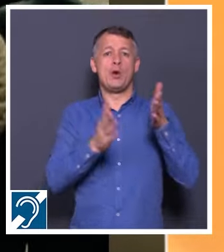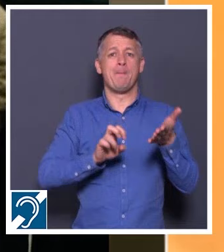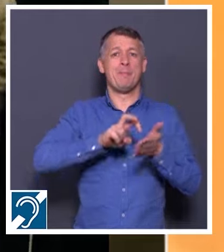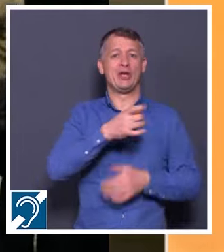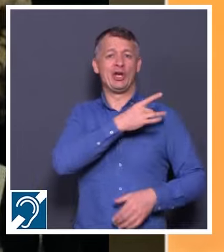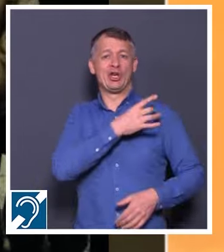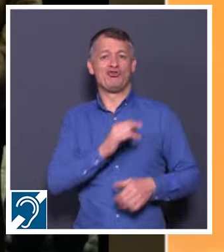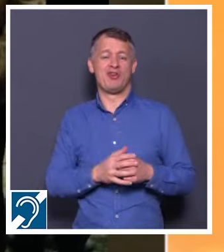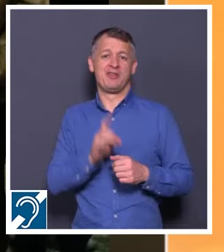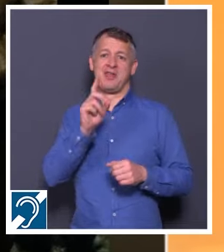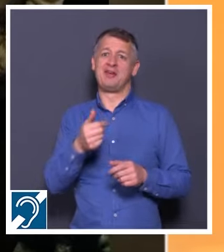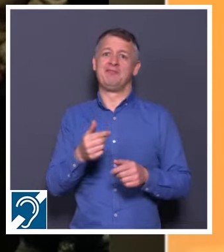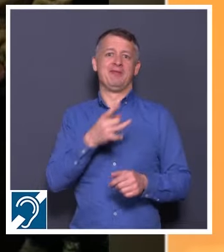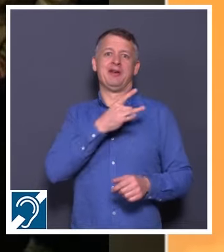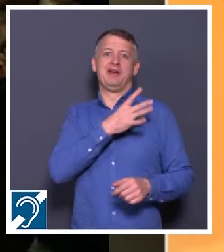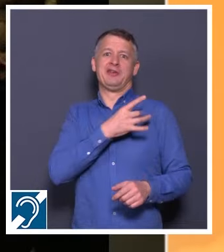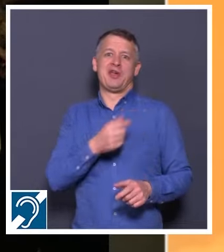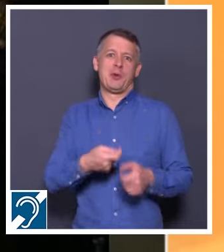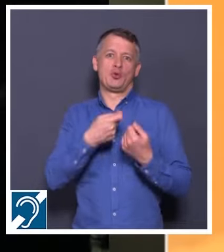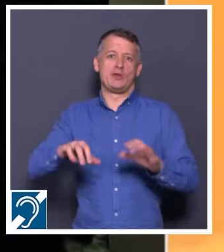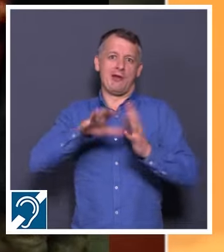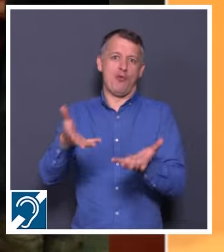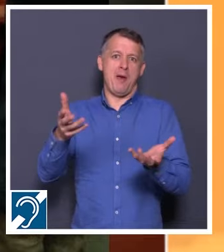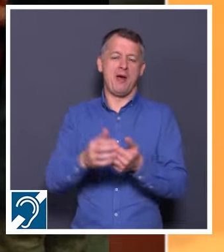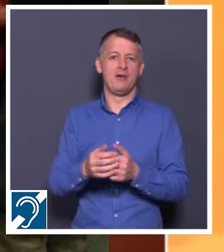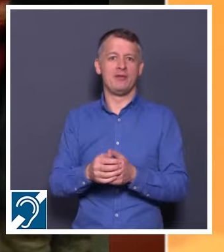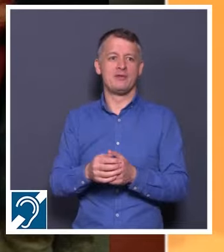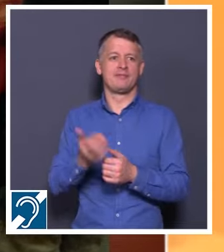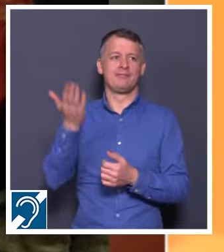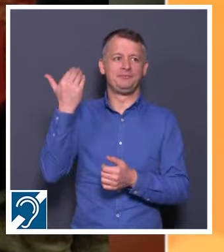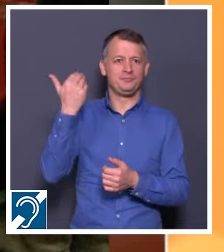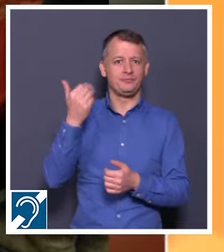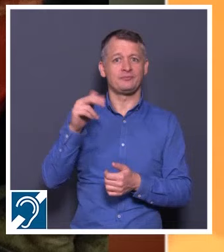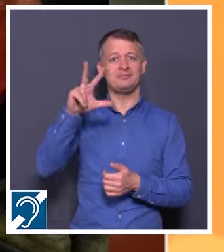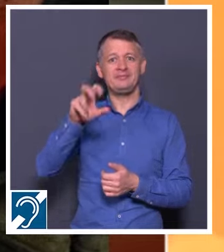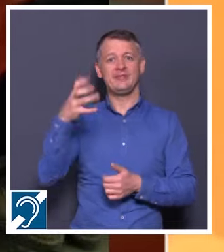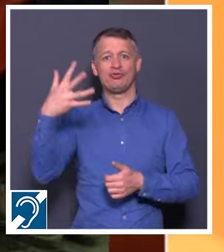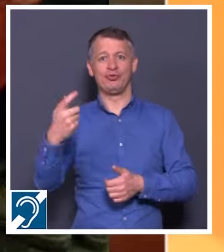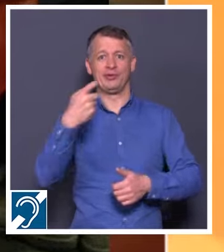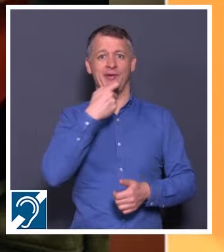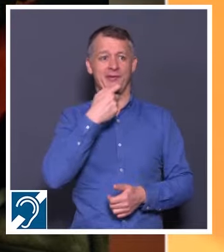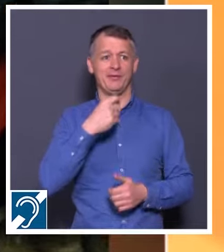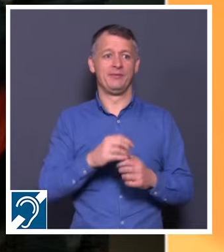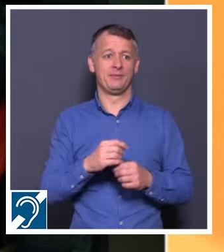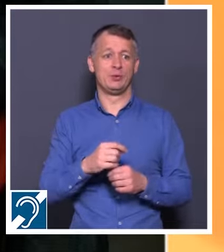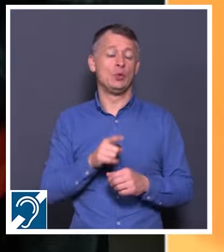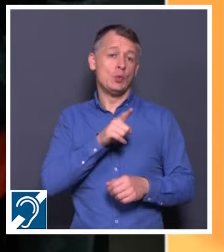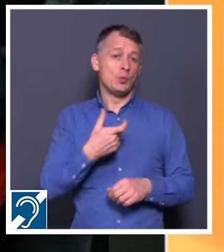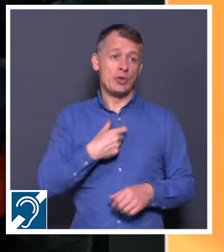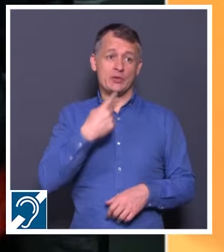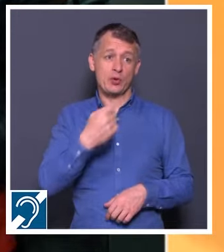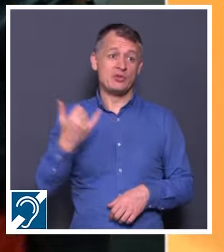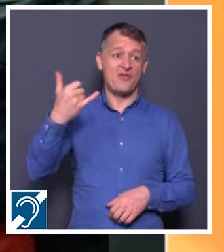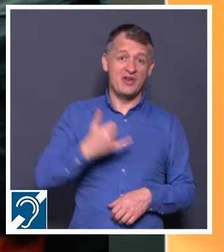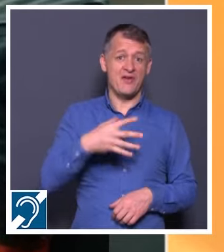Grecia e pentru tot omul, pentru românul obișnuit. Dacă acum 35 de ani ai fi spus că va veni o